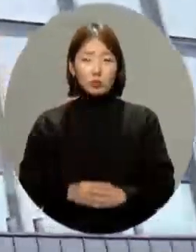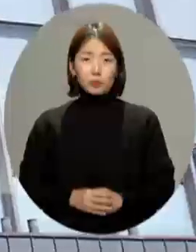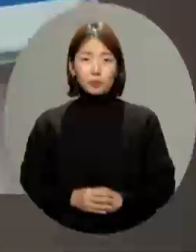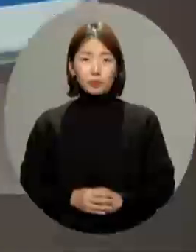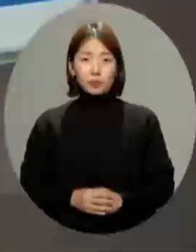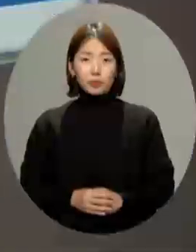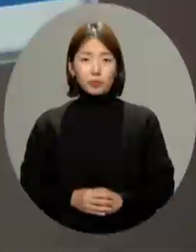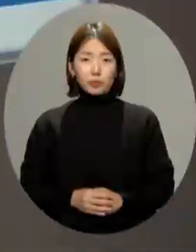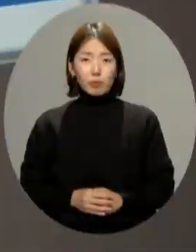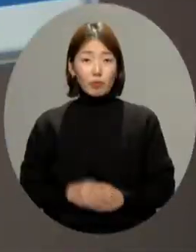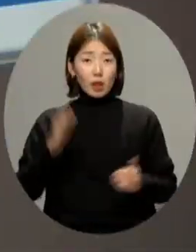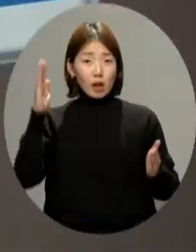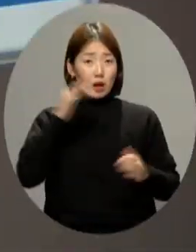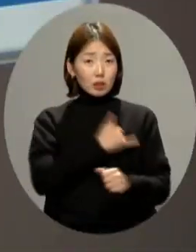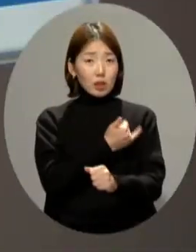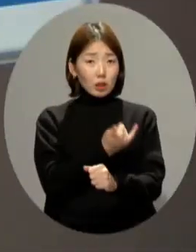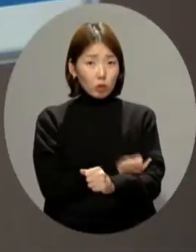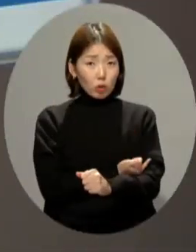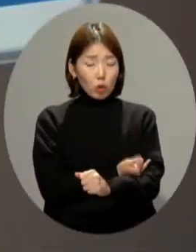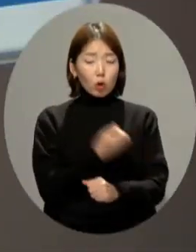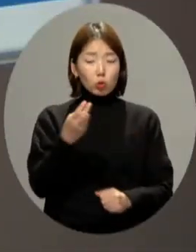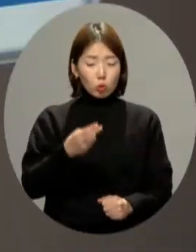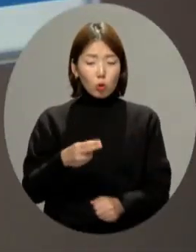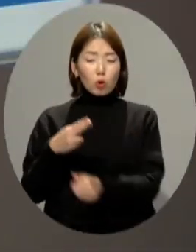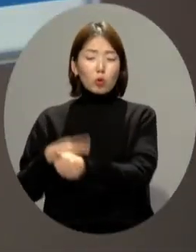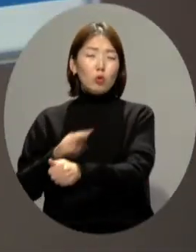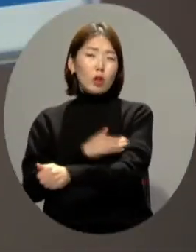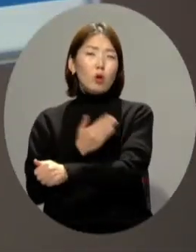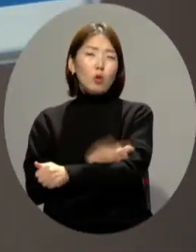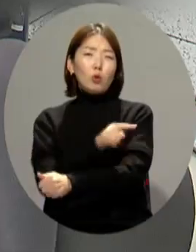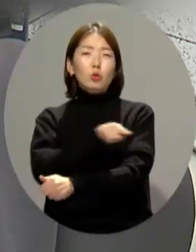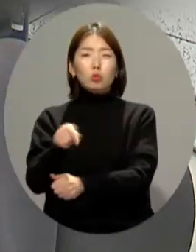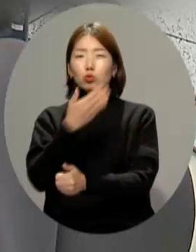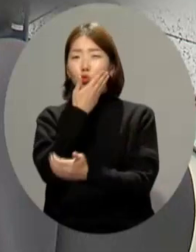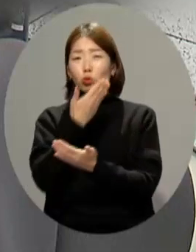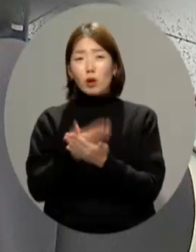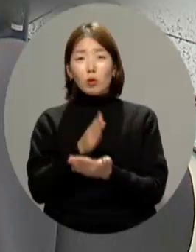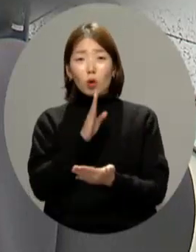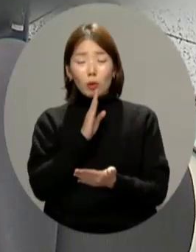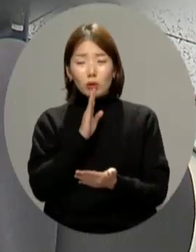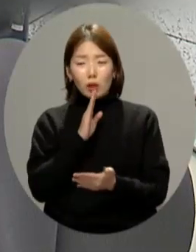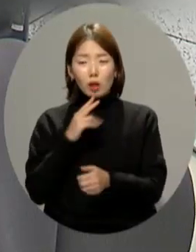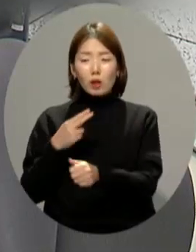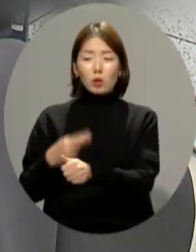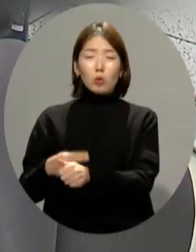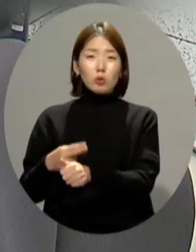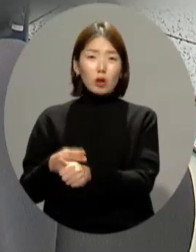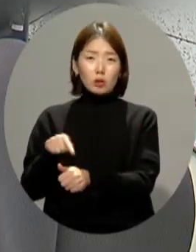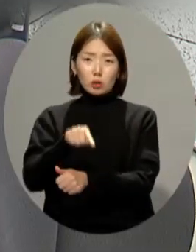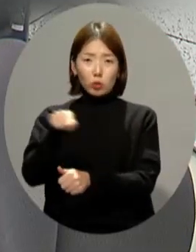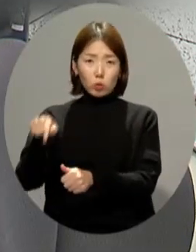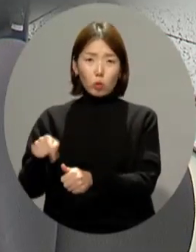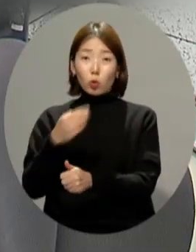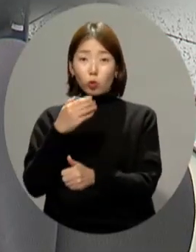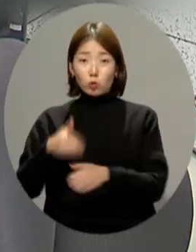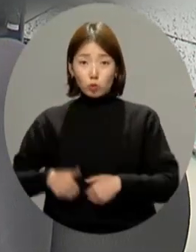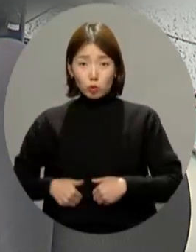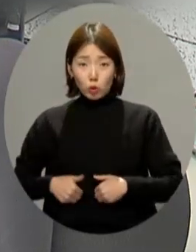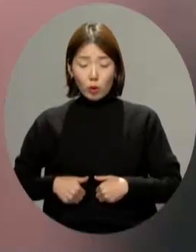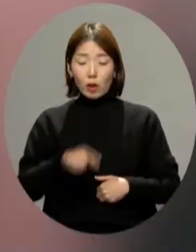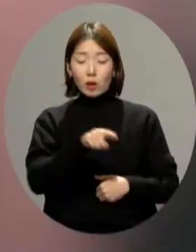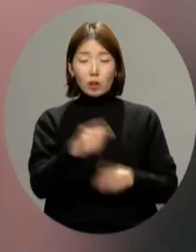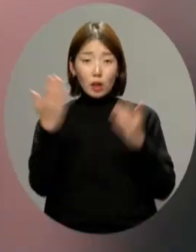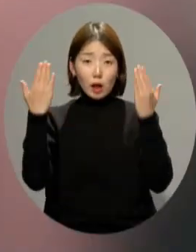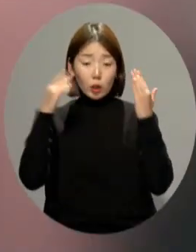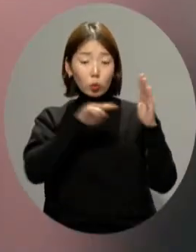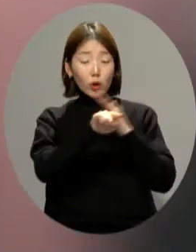밝혔습니다. 학생의 인권만큼 교권도 중요하기 때문에 다면적인 조사가 필요했다며 그간 해당